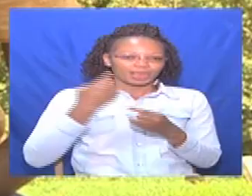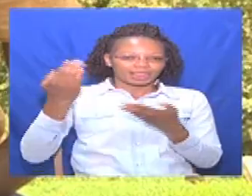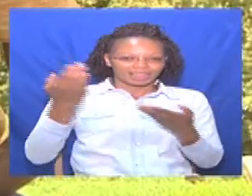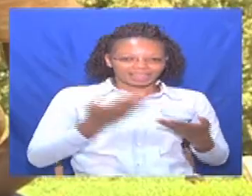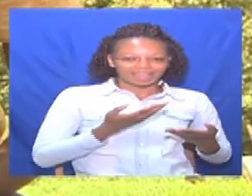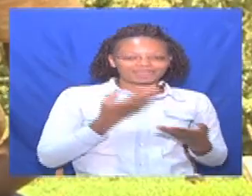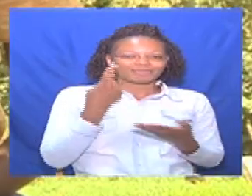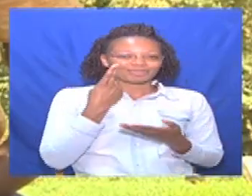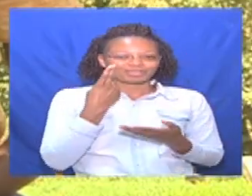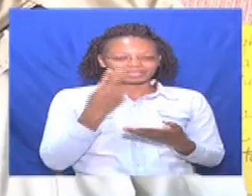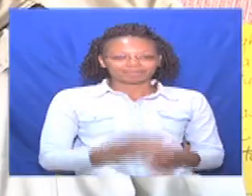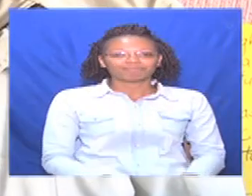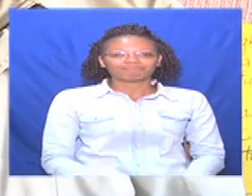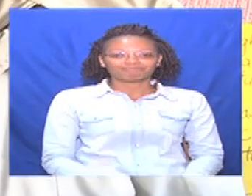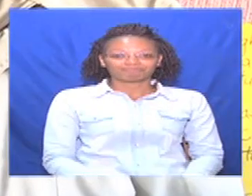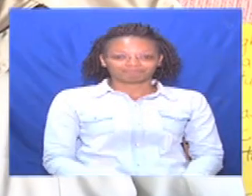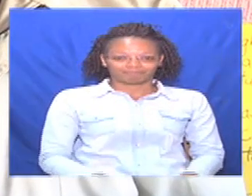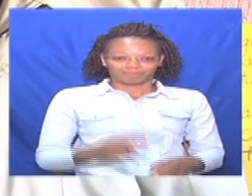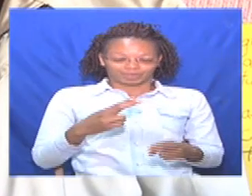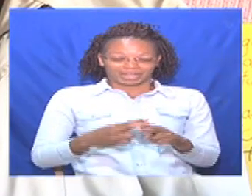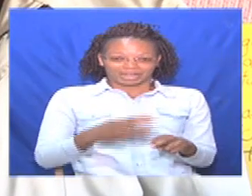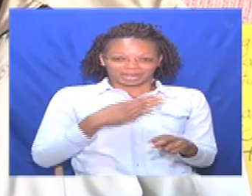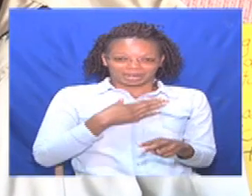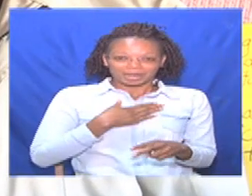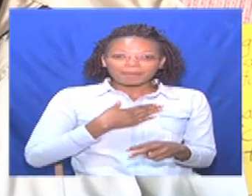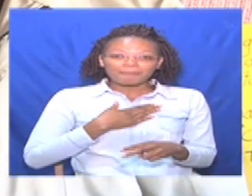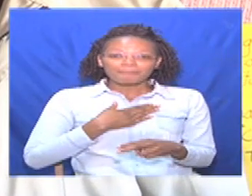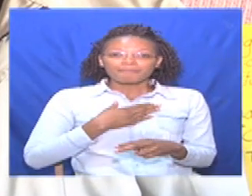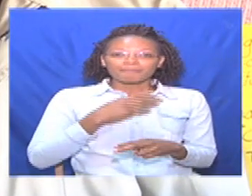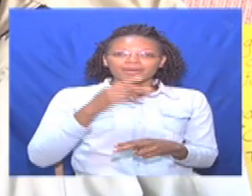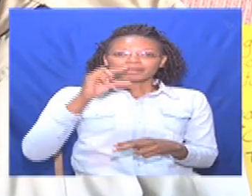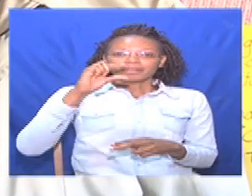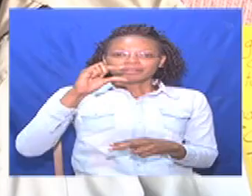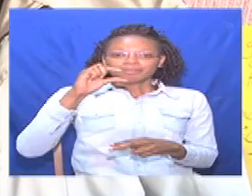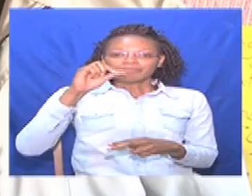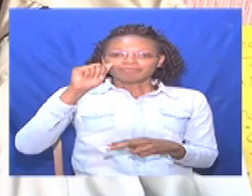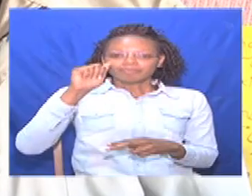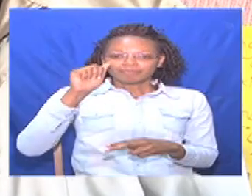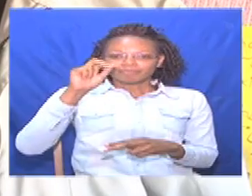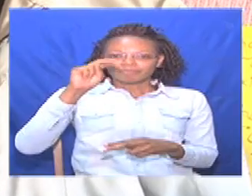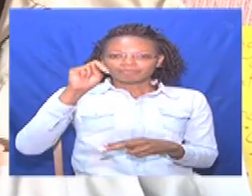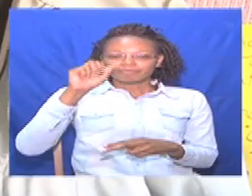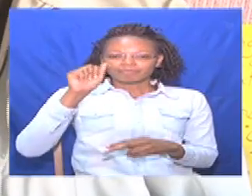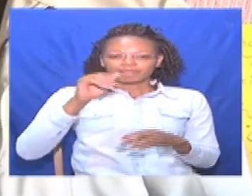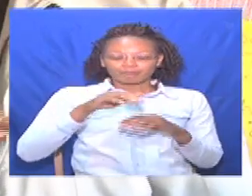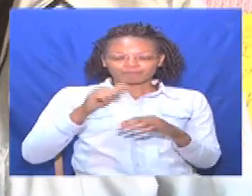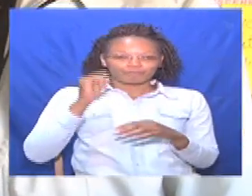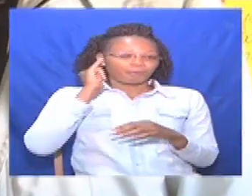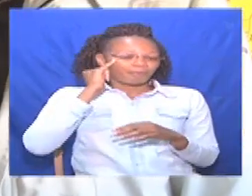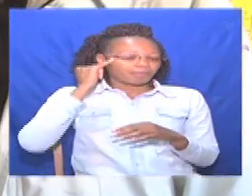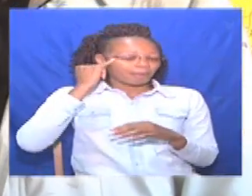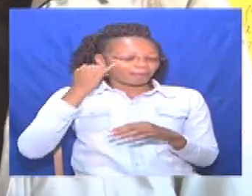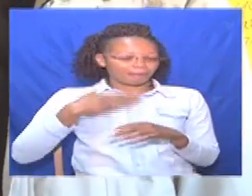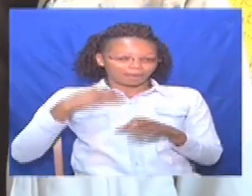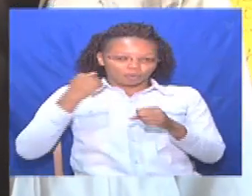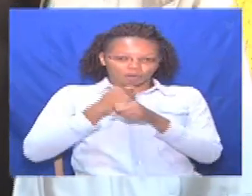Karibu engineer ujione. Ninaitwa Hikaru Nagase, natoka Japan. Ninafanya kazi hapa engineer